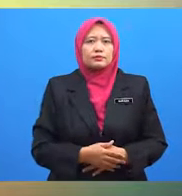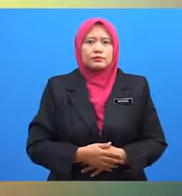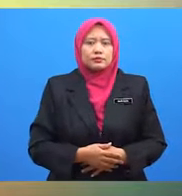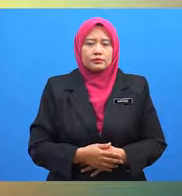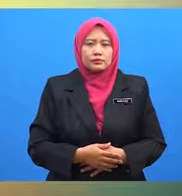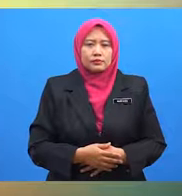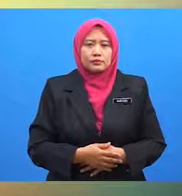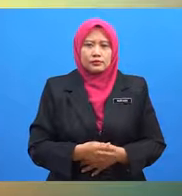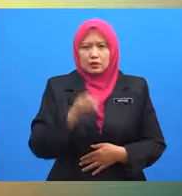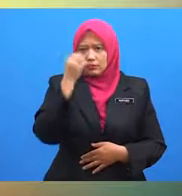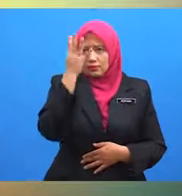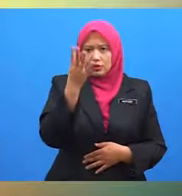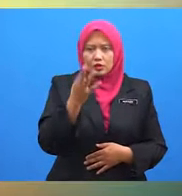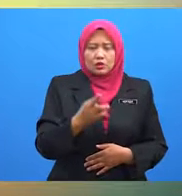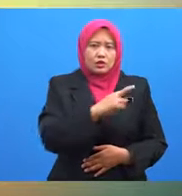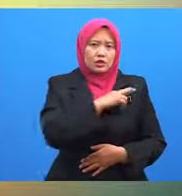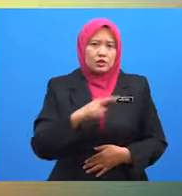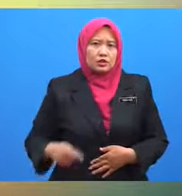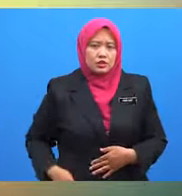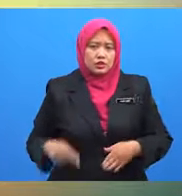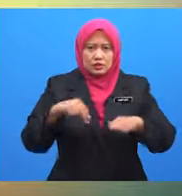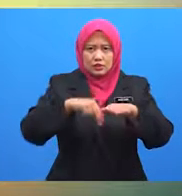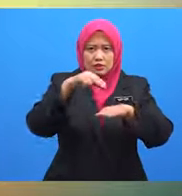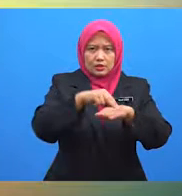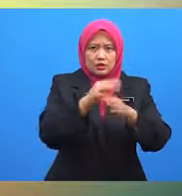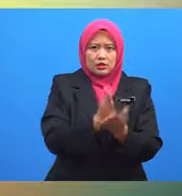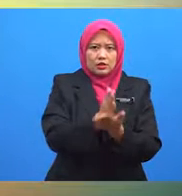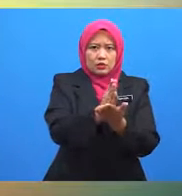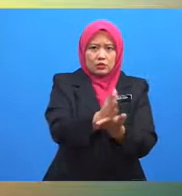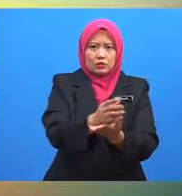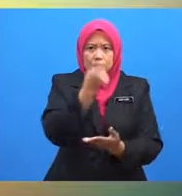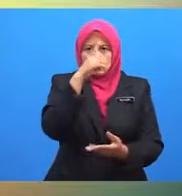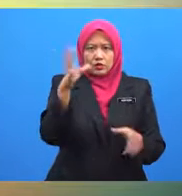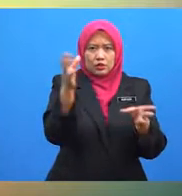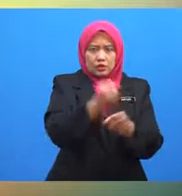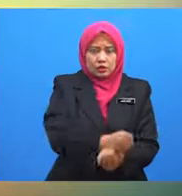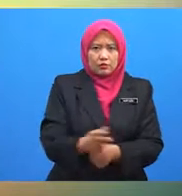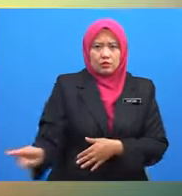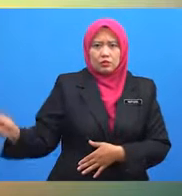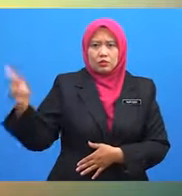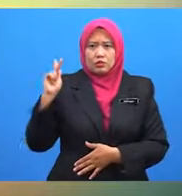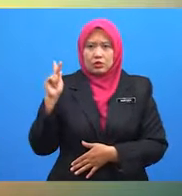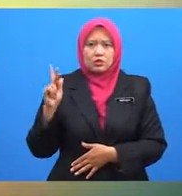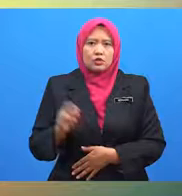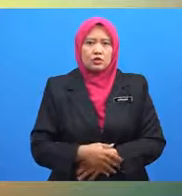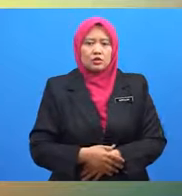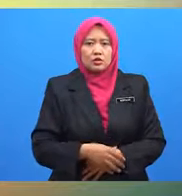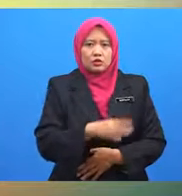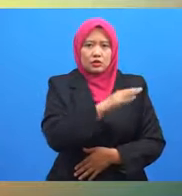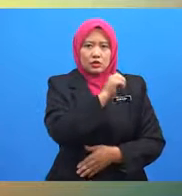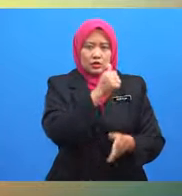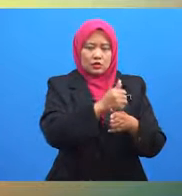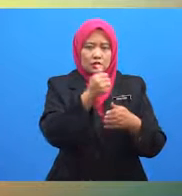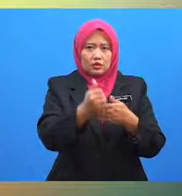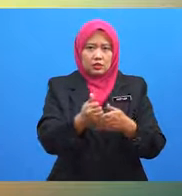raja telah naik kapal untuk mendapatkan kekuatan sihir atau kejayaan. Kira-kira 4 minggu